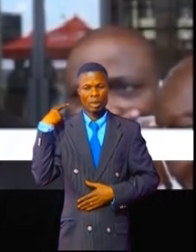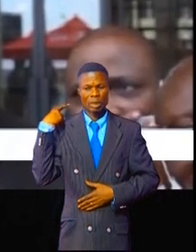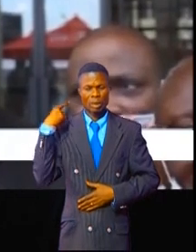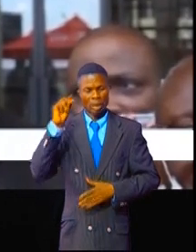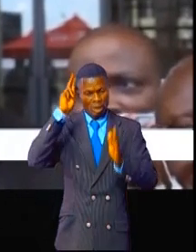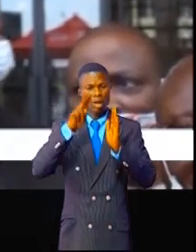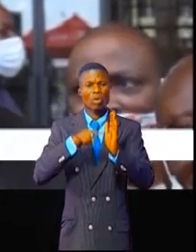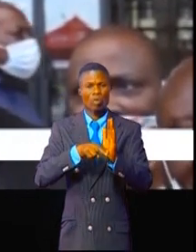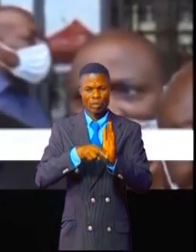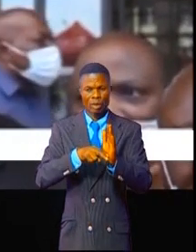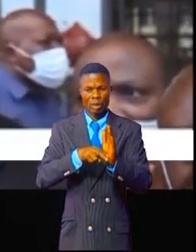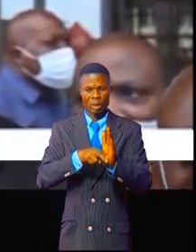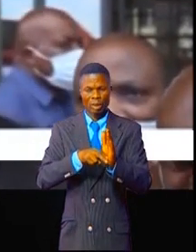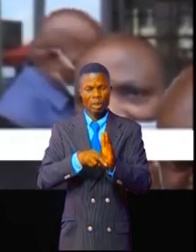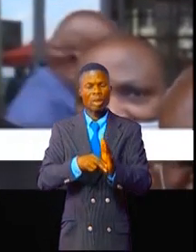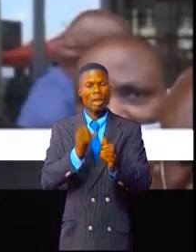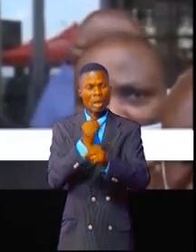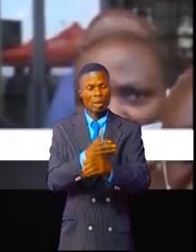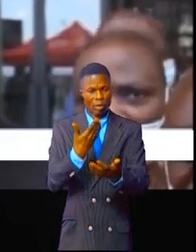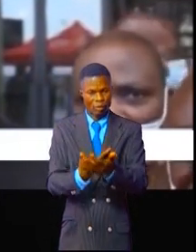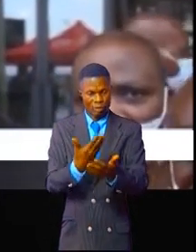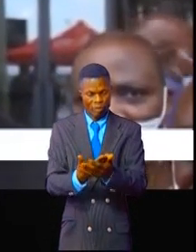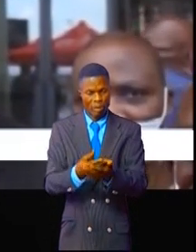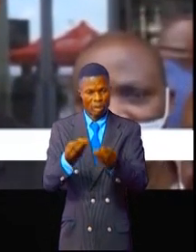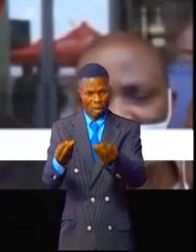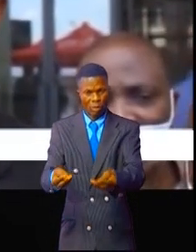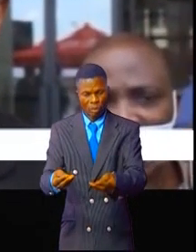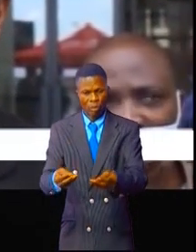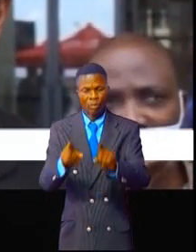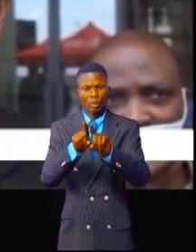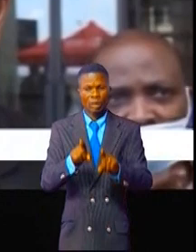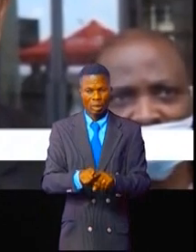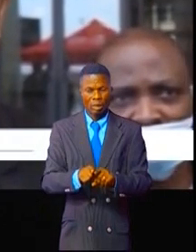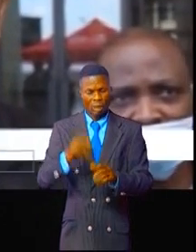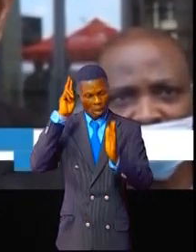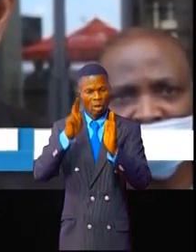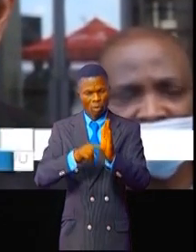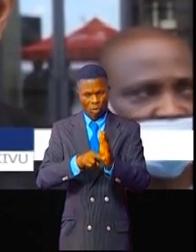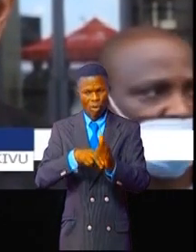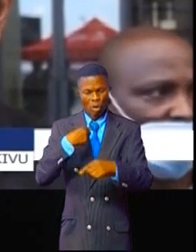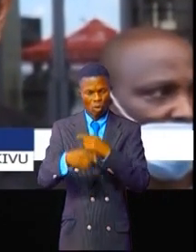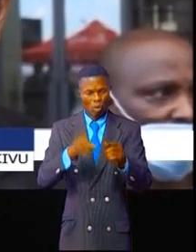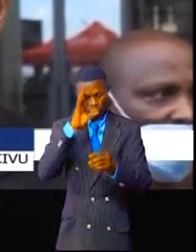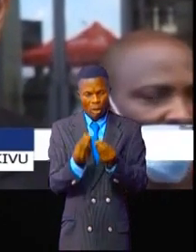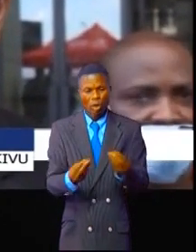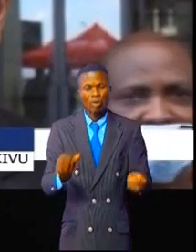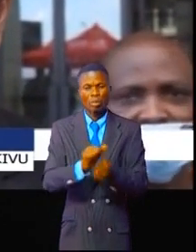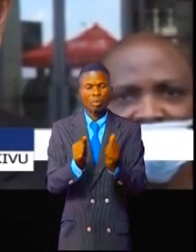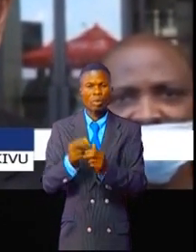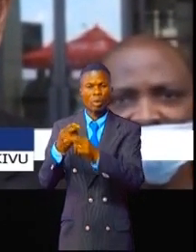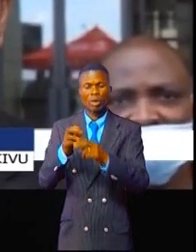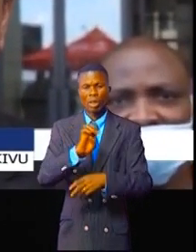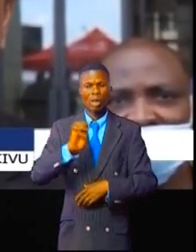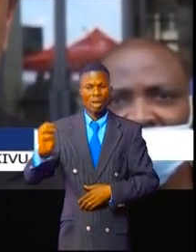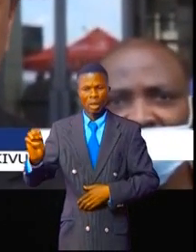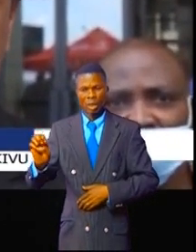gouvernement puisse être mise en place le plus rapidement possible et que ce gouvernement là puissent bien sûr traiter la question de la sécurité à l'est